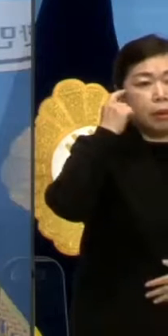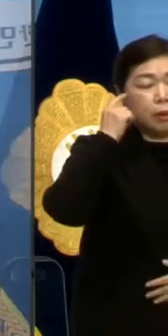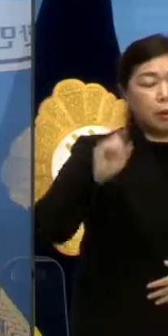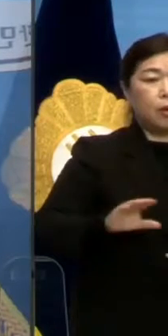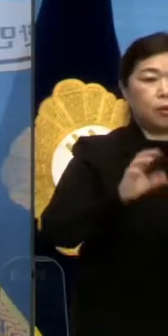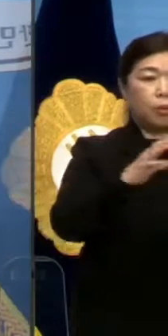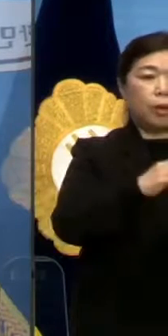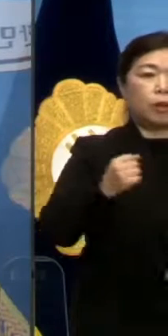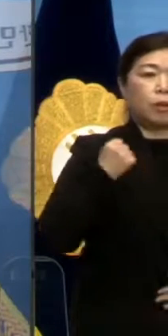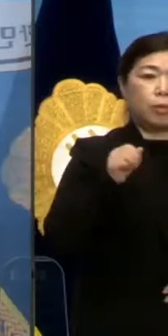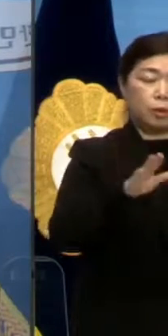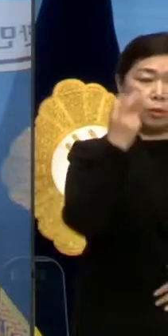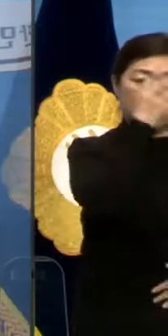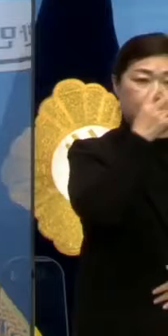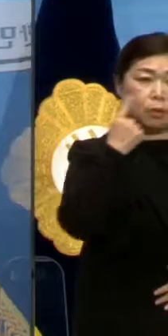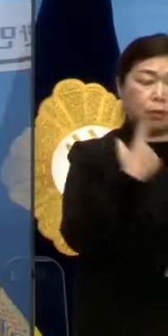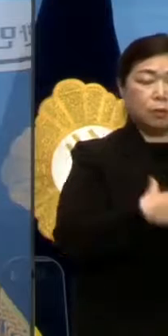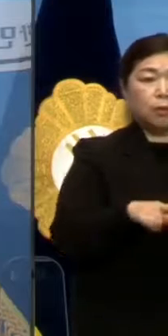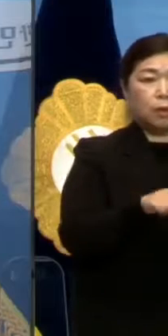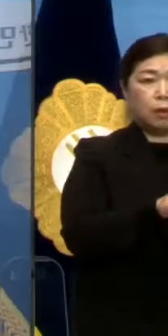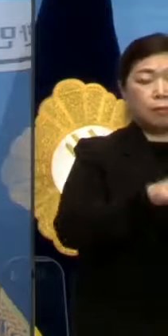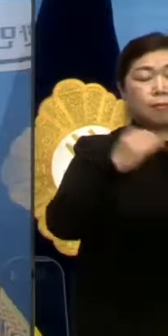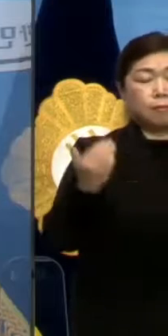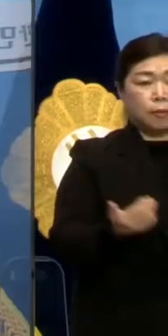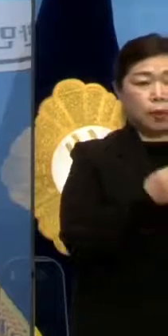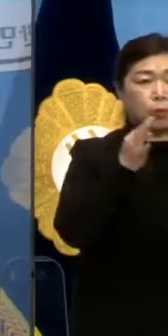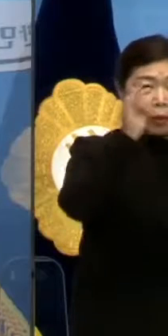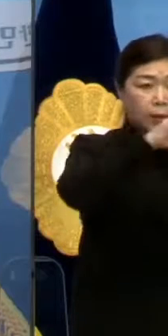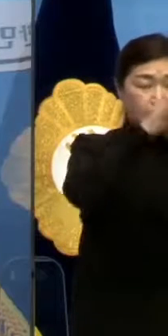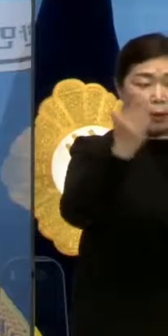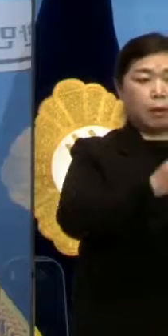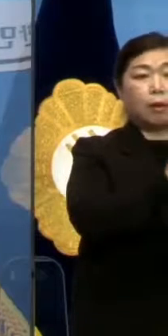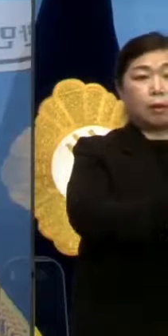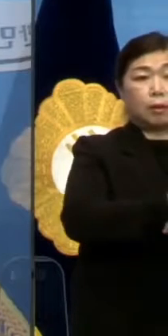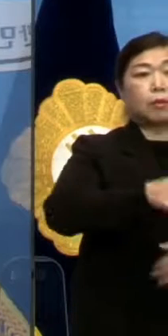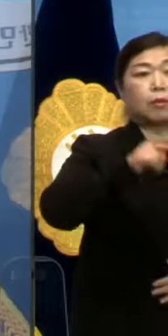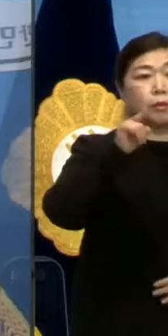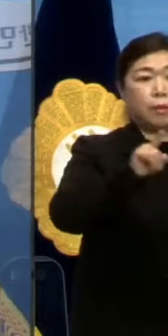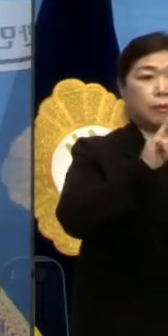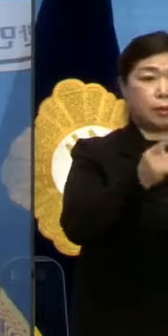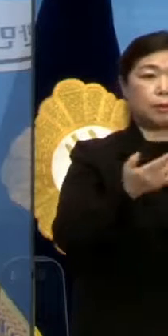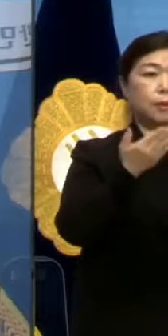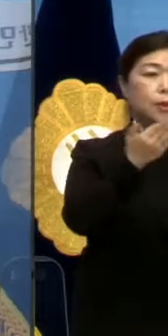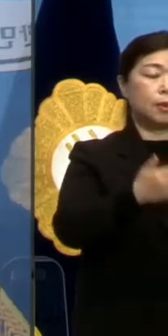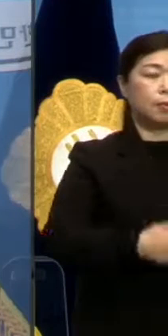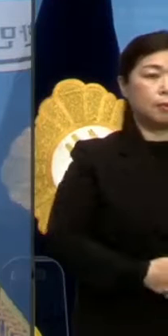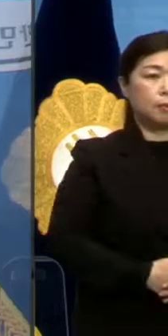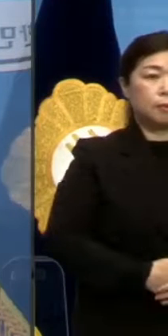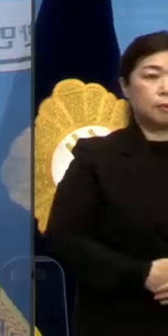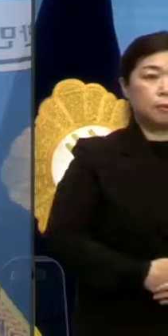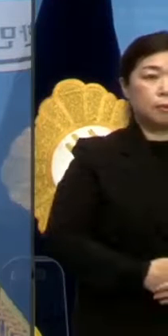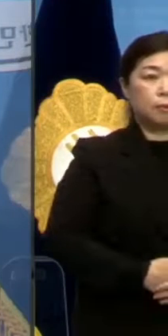국민의힘은 이를 지키기 위해 최선의 노력을 다하겠다는 말씀을 드립니다.